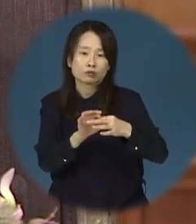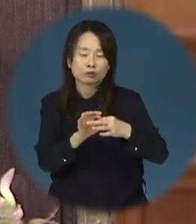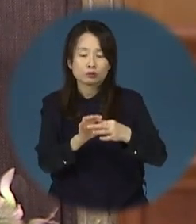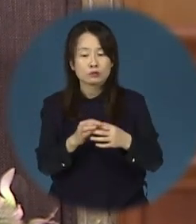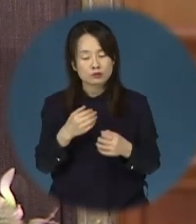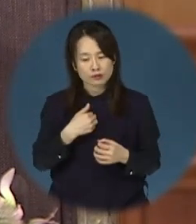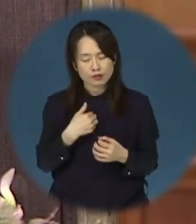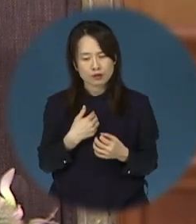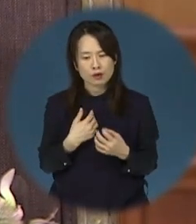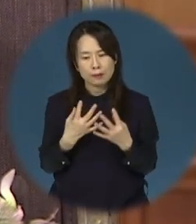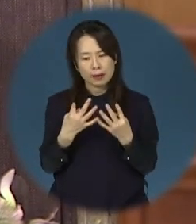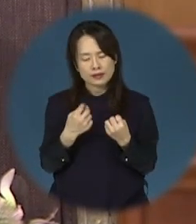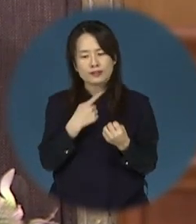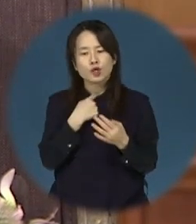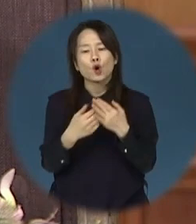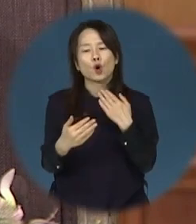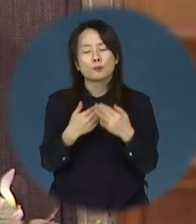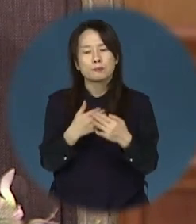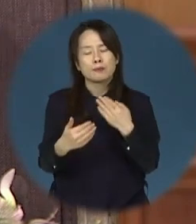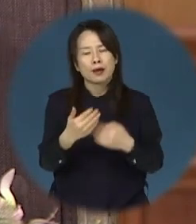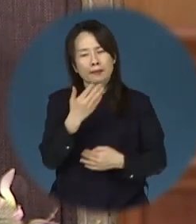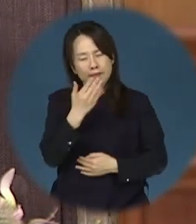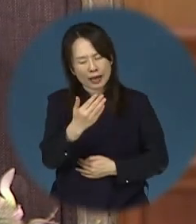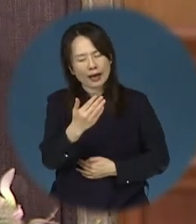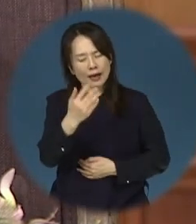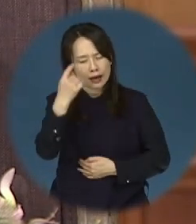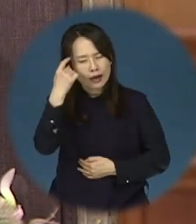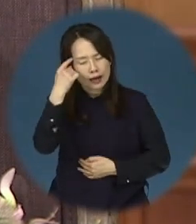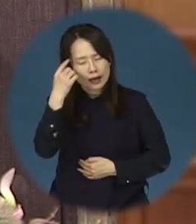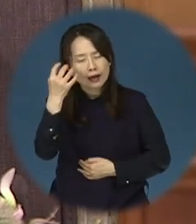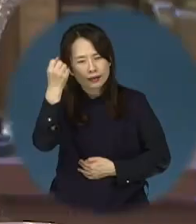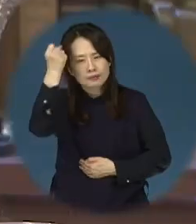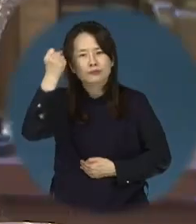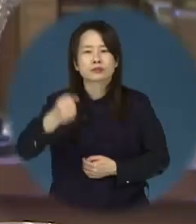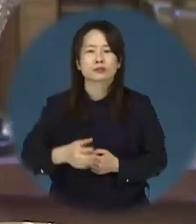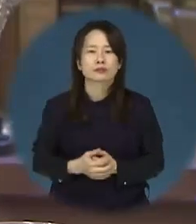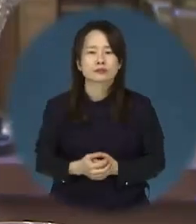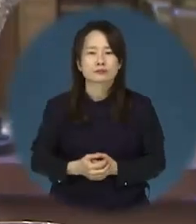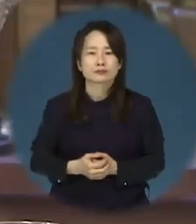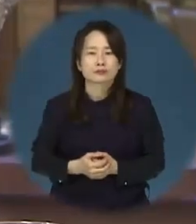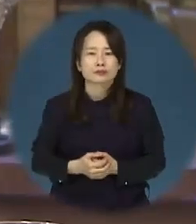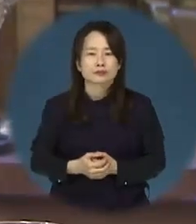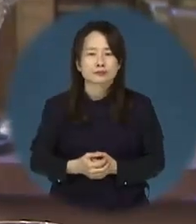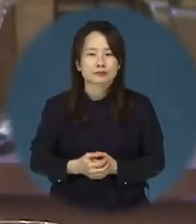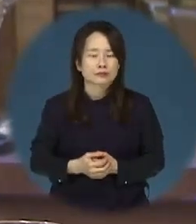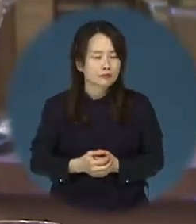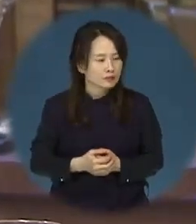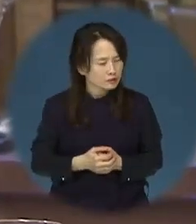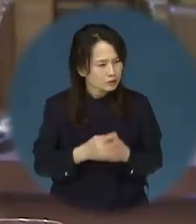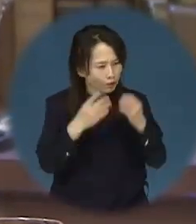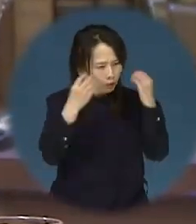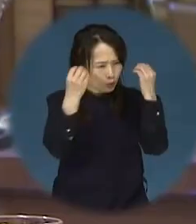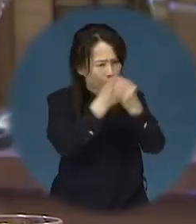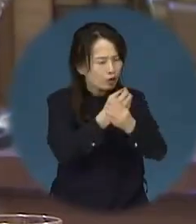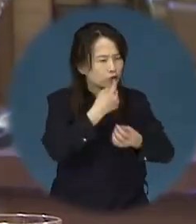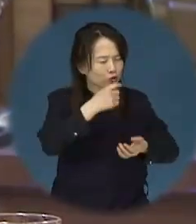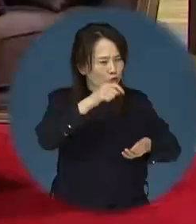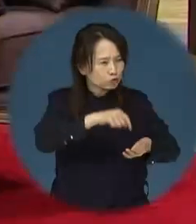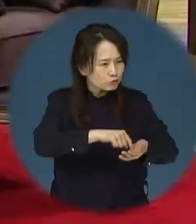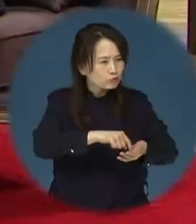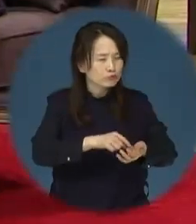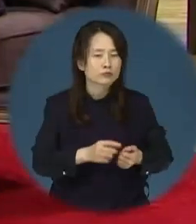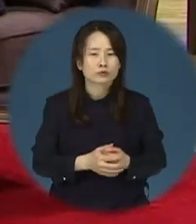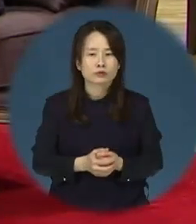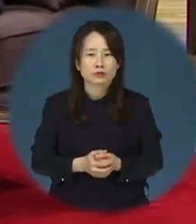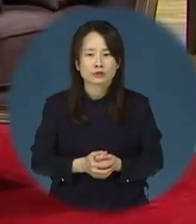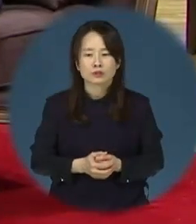질병에 대한 경험을 하게 되지 않을까라는 생각도 있었고. 그 이게 지금 잘못 들으면 오해하기 쉬운데 그러니까 그렇게 생각할 수 있는데 저는 그